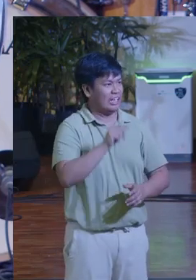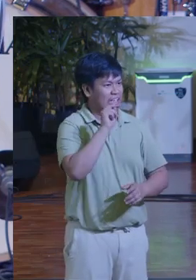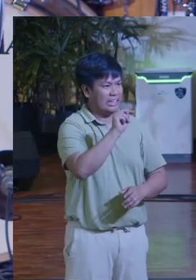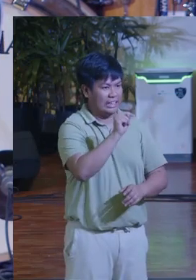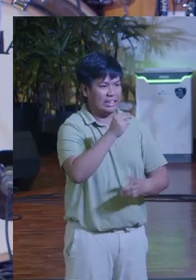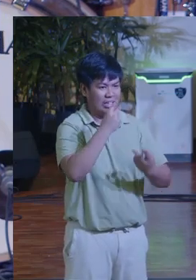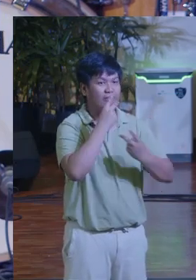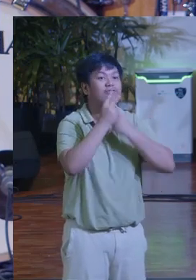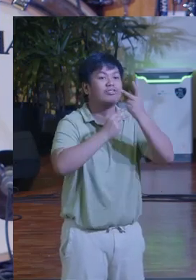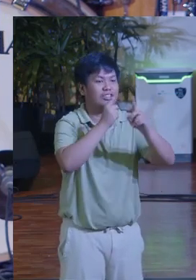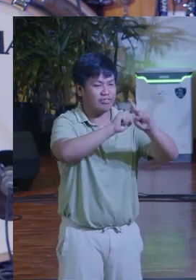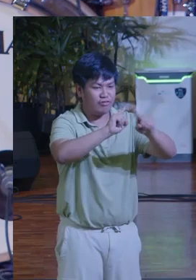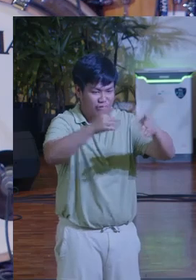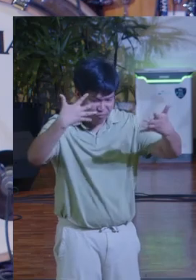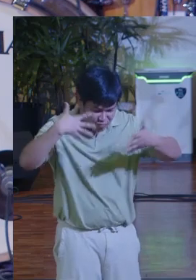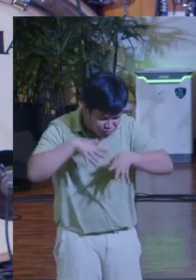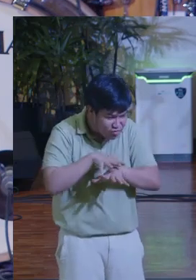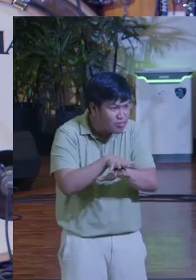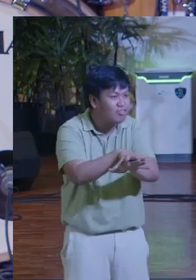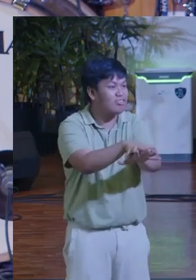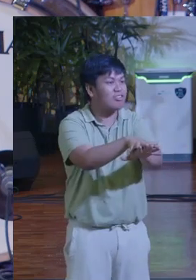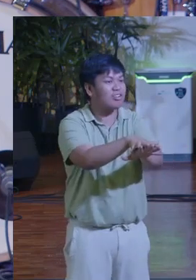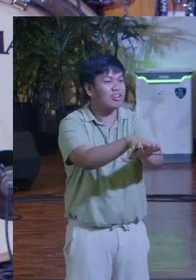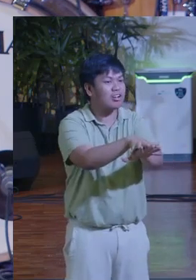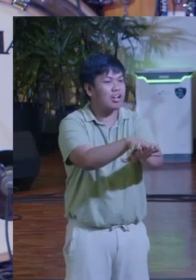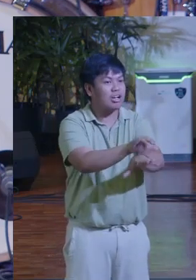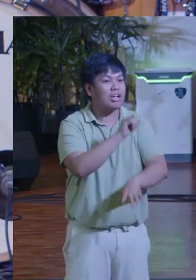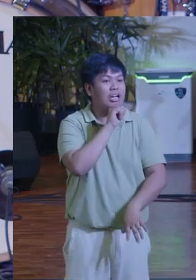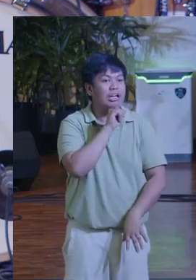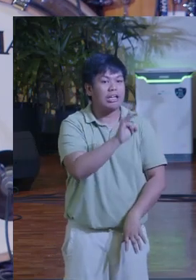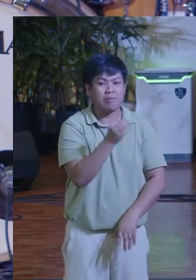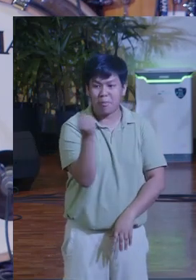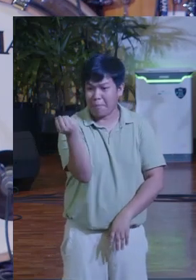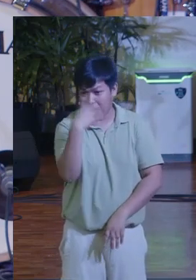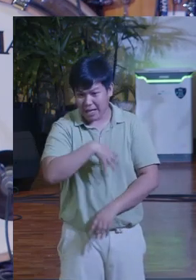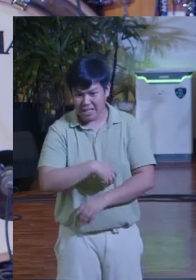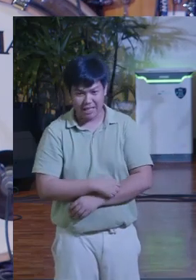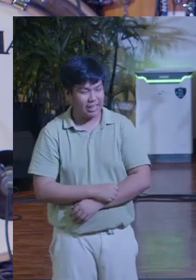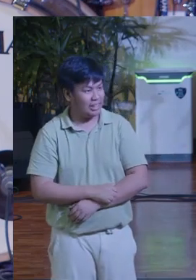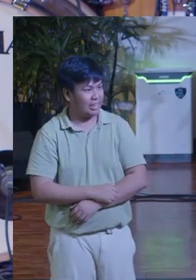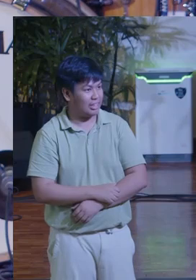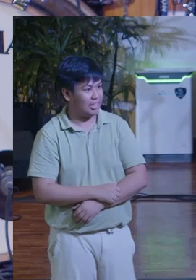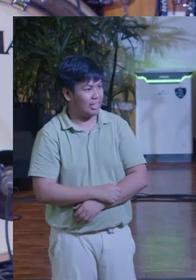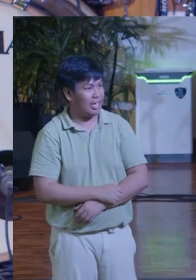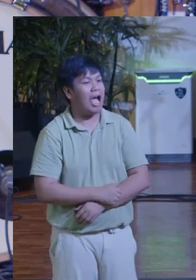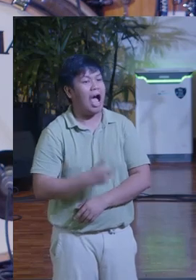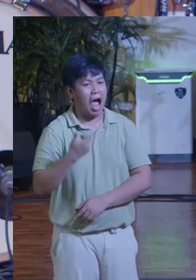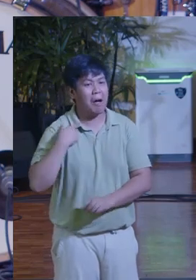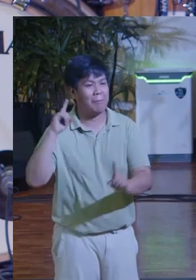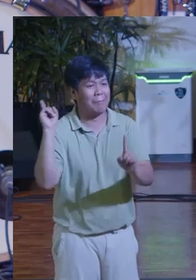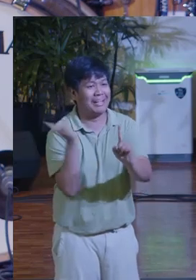blending. Pag hindi kami pumasok sa chord, may palo pa.